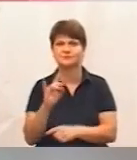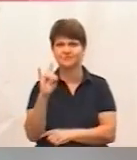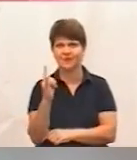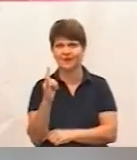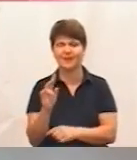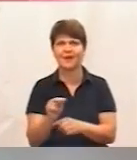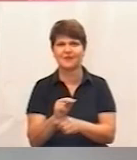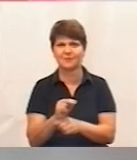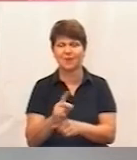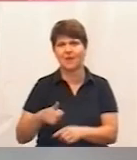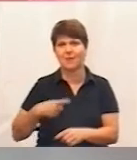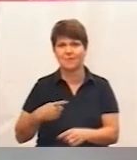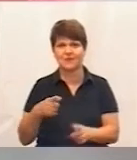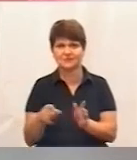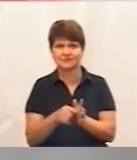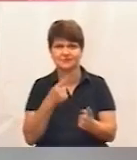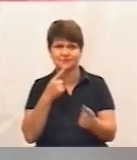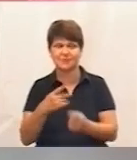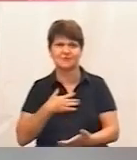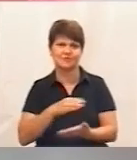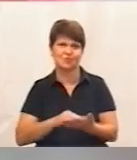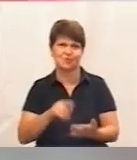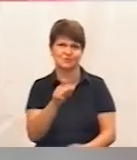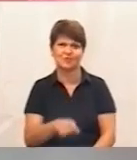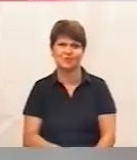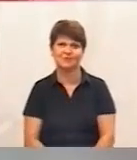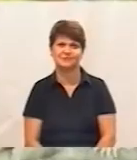лялькотерапії. З майстриною спілкувалася наша Руслана Ткачук.